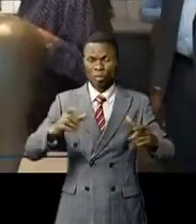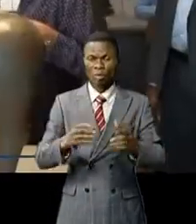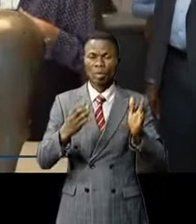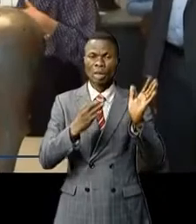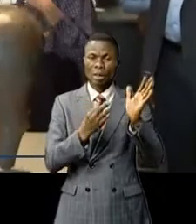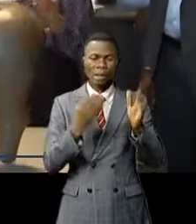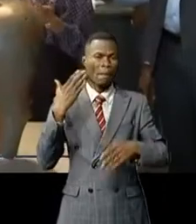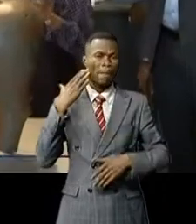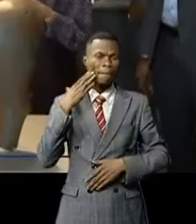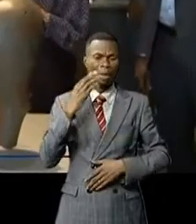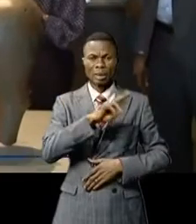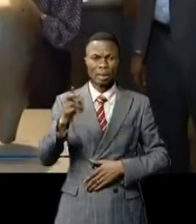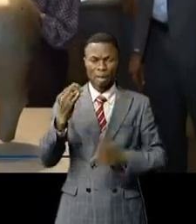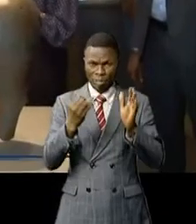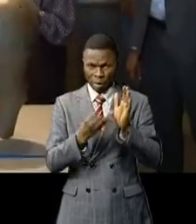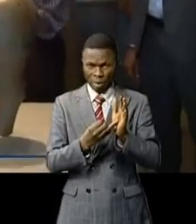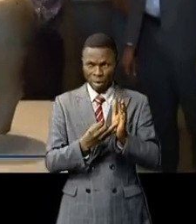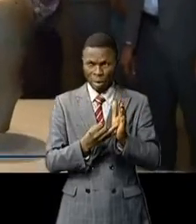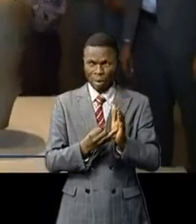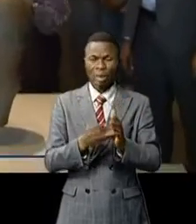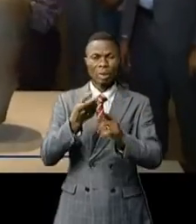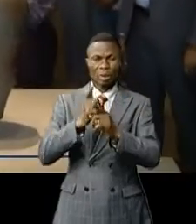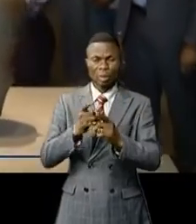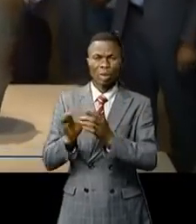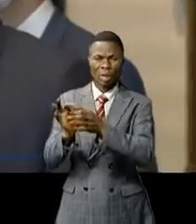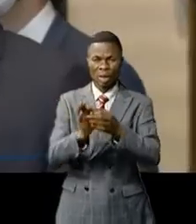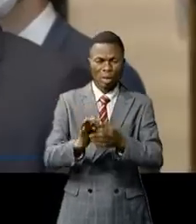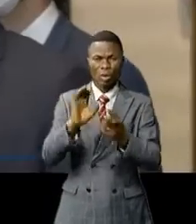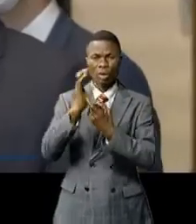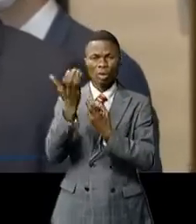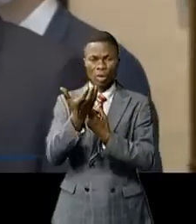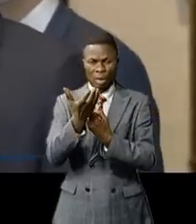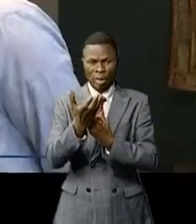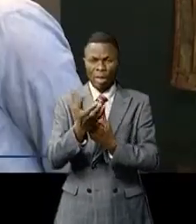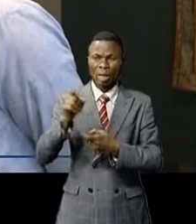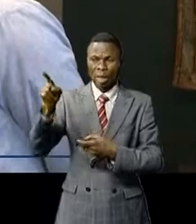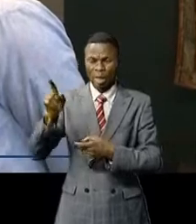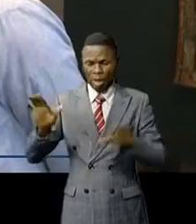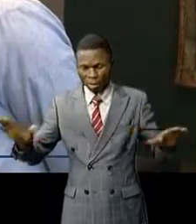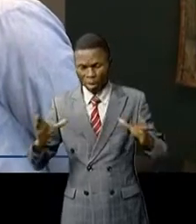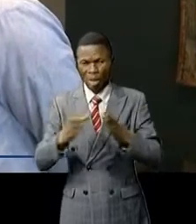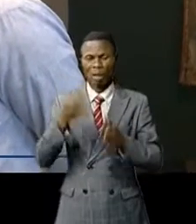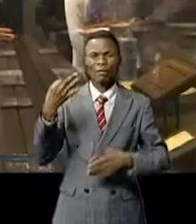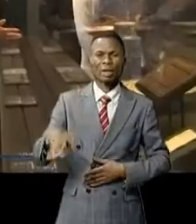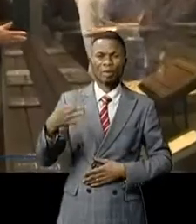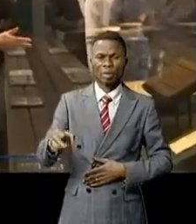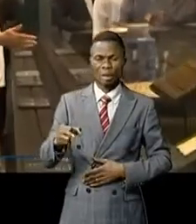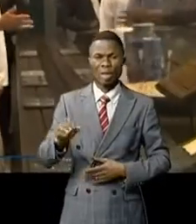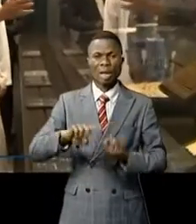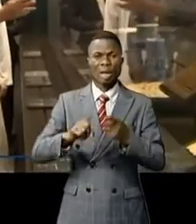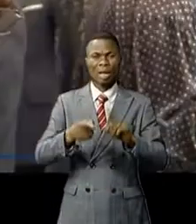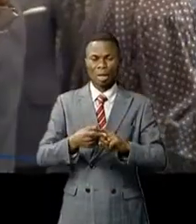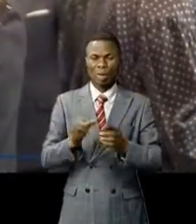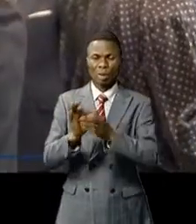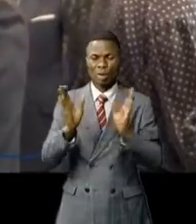2007, est, faut-il le rappeler, le fruit de la coopération culturelle franco-émiratie. Accompagné de ses collaborateurs et des